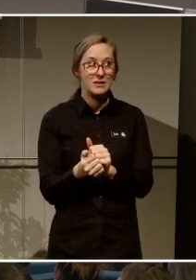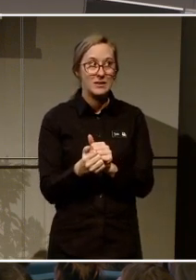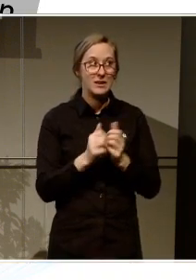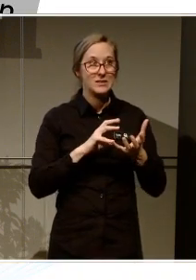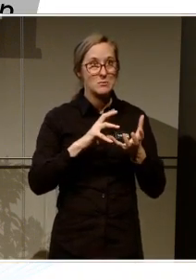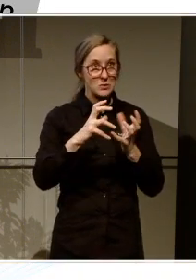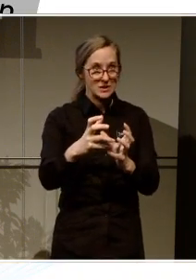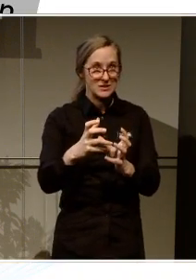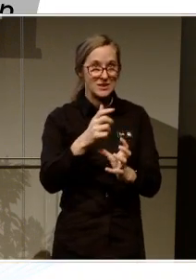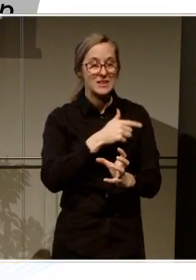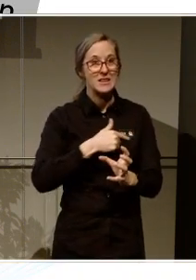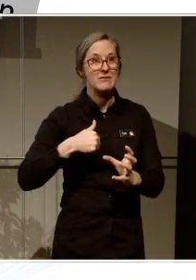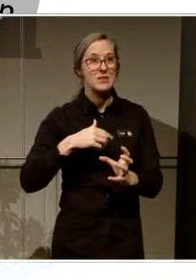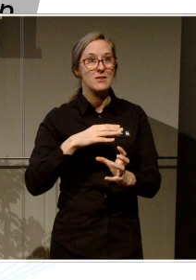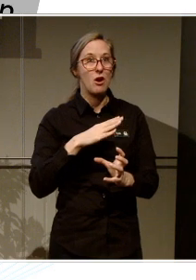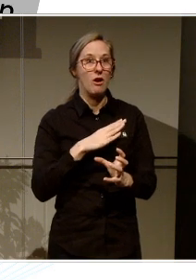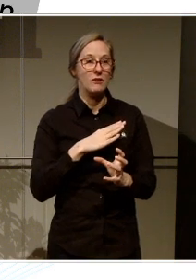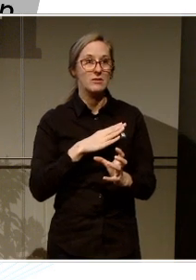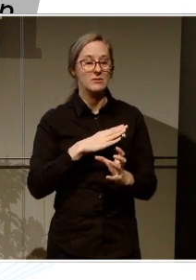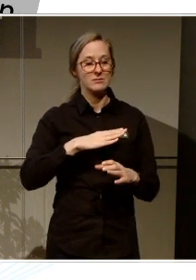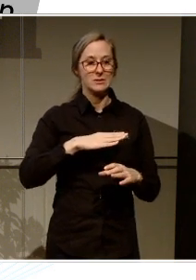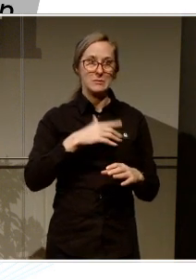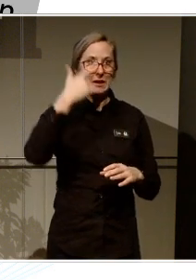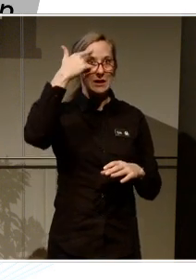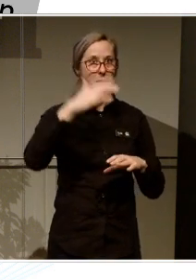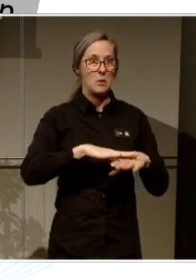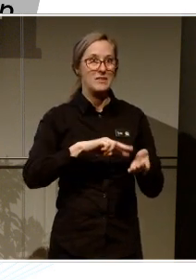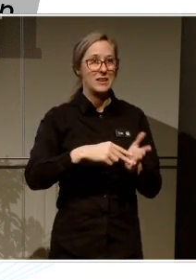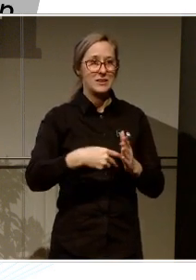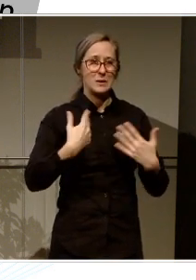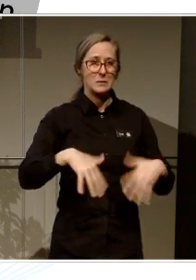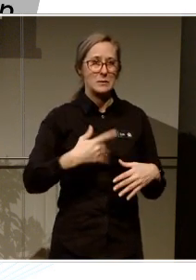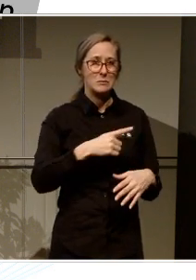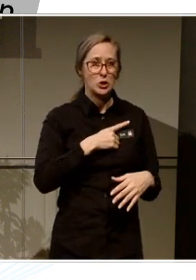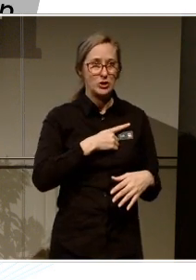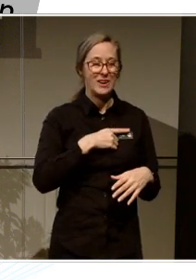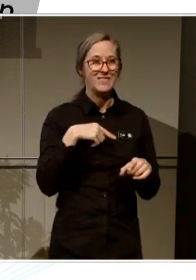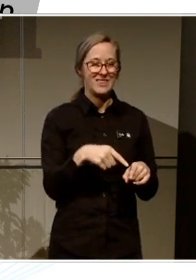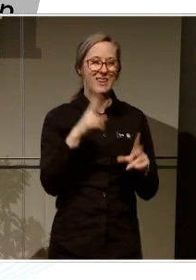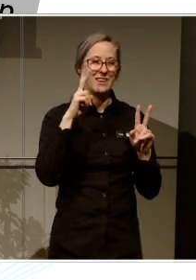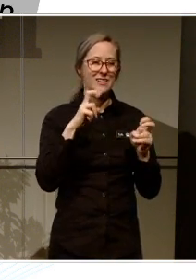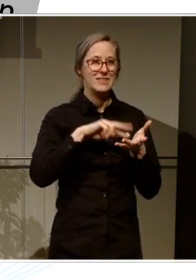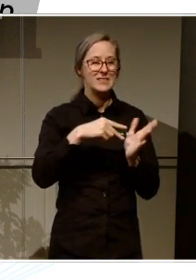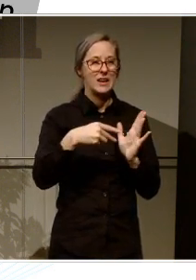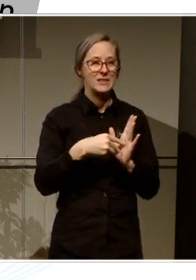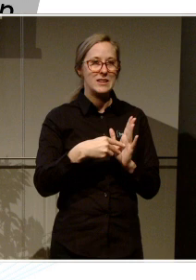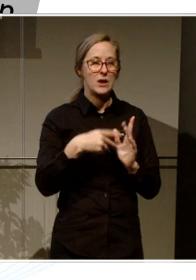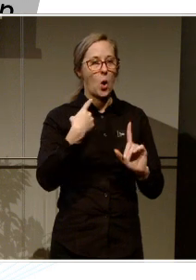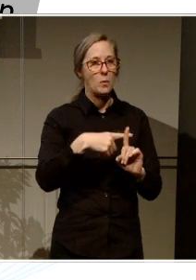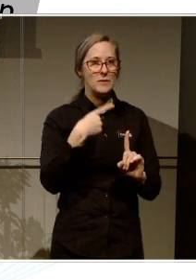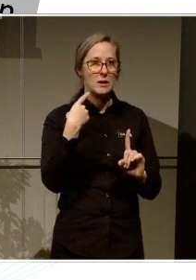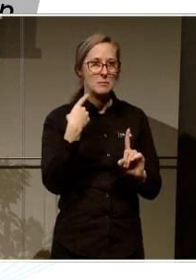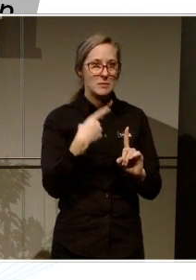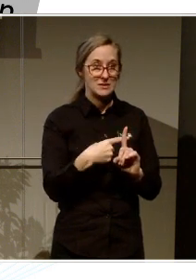ofta en hög tillit till tekniken. Det kallar vi för teknikoptimism. Även om jag sa att teknik och samhälle hänger